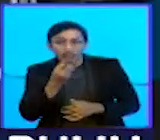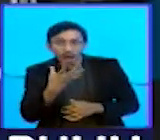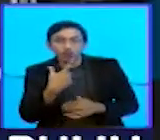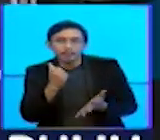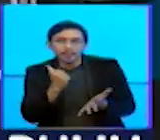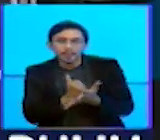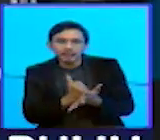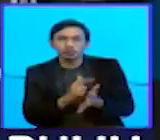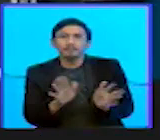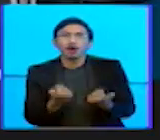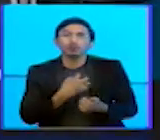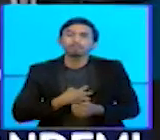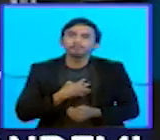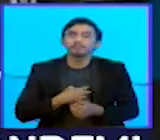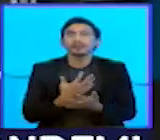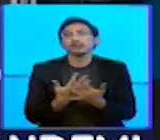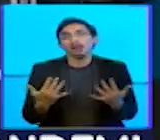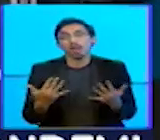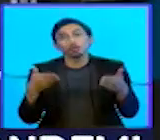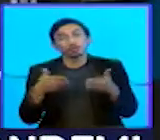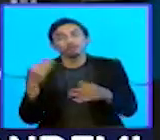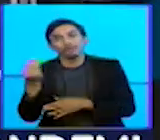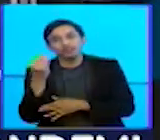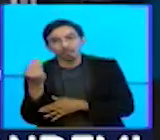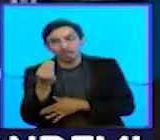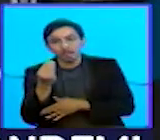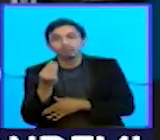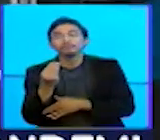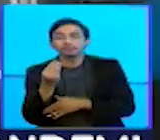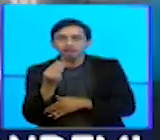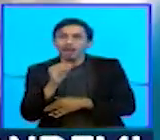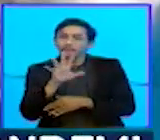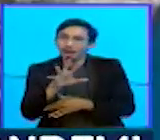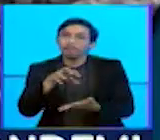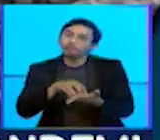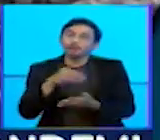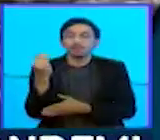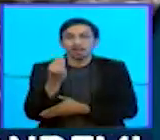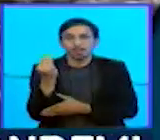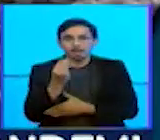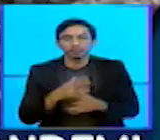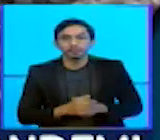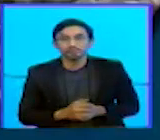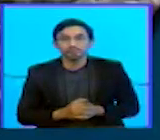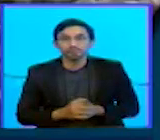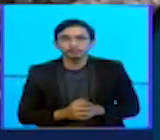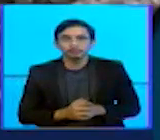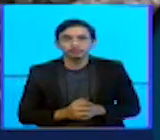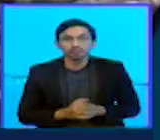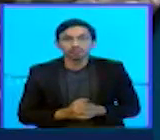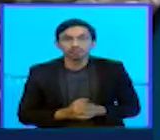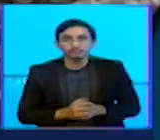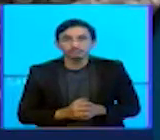tengah pandemi terhadap sektor pariwisata, khususnya 5 destinasi super prioritas. We are preparing adaptations to